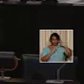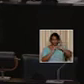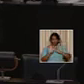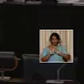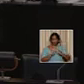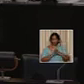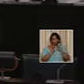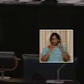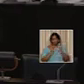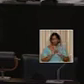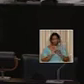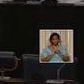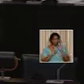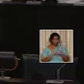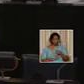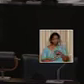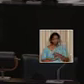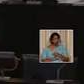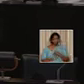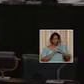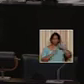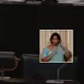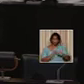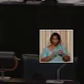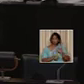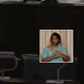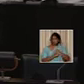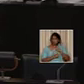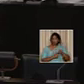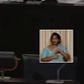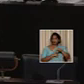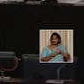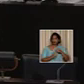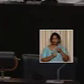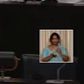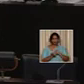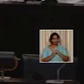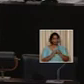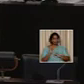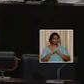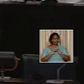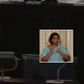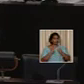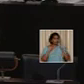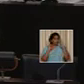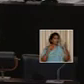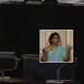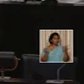කටයුතු බරපතල ලෙස අවුල් වී ඇති බවට සහ එම විශ්වවිද්‍යාලයේ බලධාරීන් විසින් නමායතනයේ කටයුතු යථාතත්වයට ගෙනීමට අපෝසත් වී ඇති